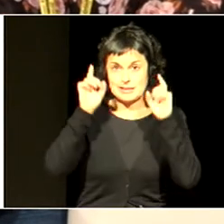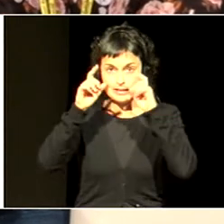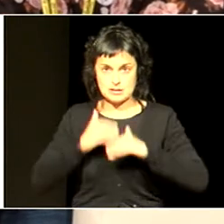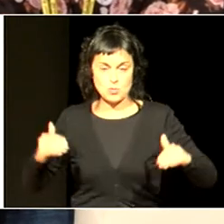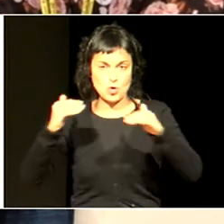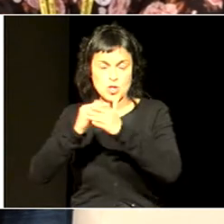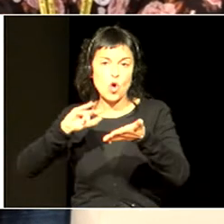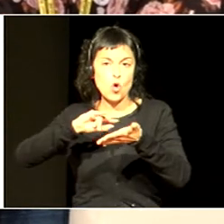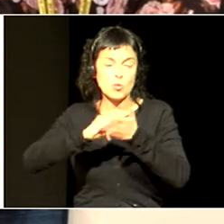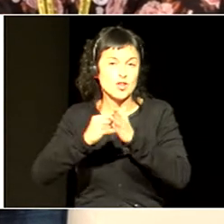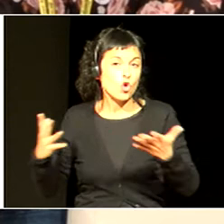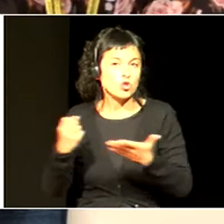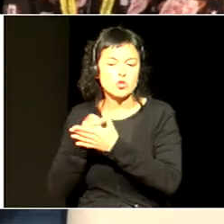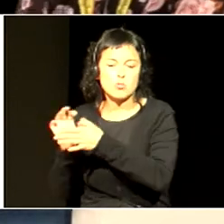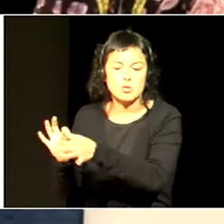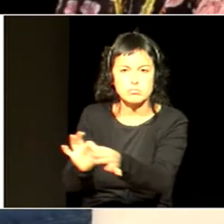ere.